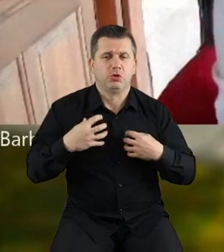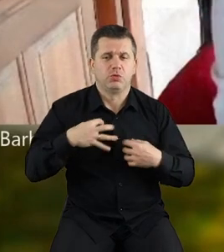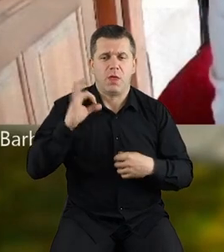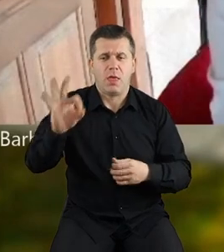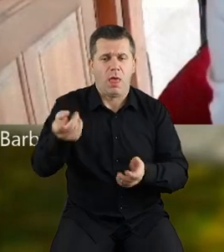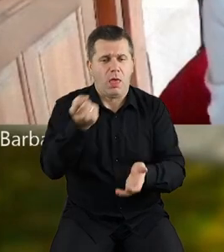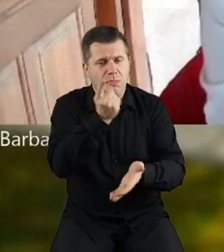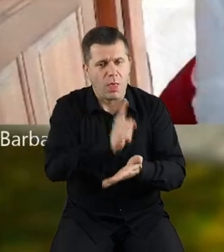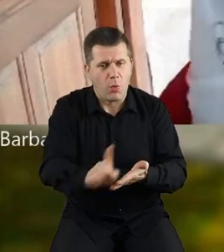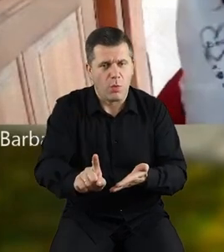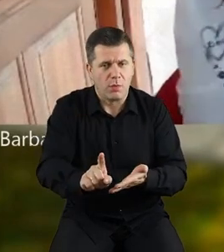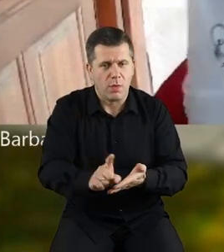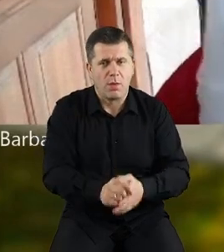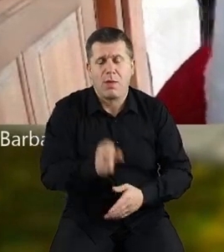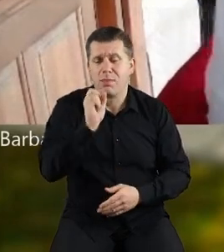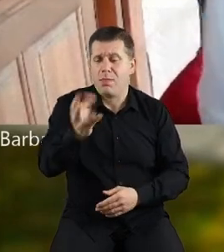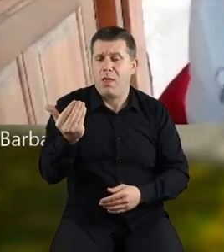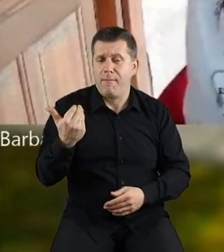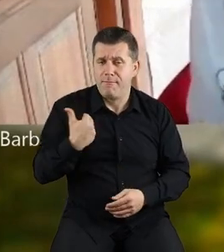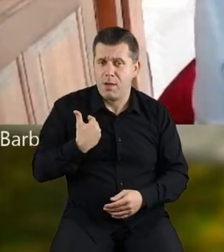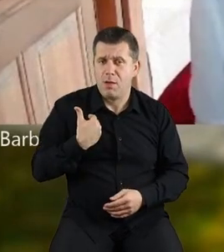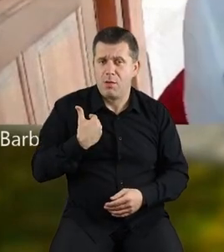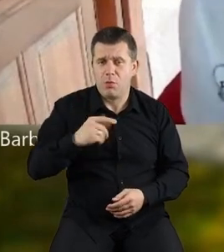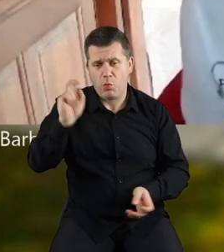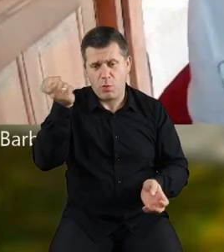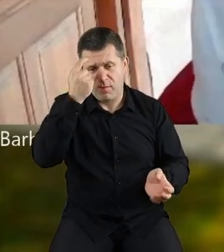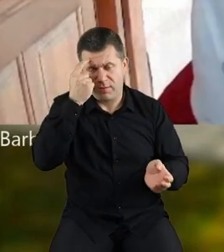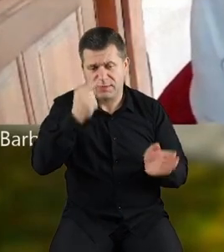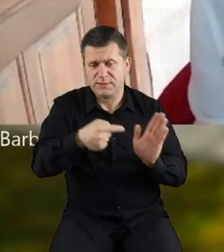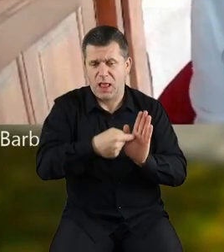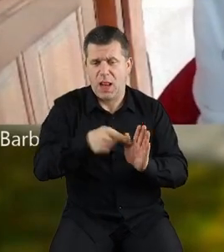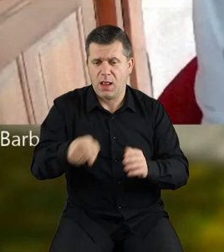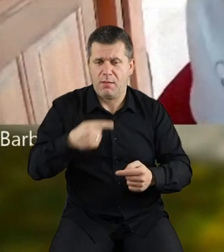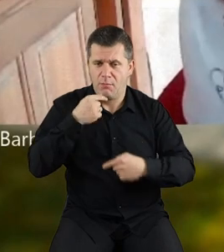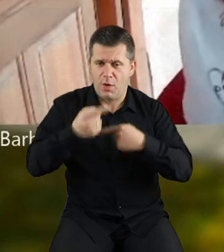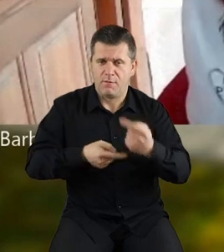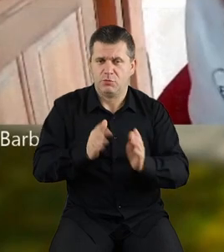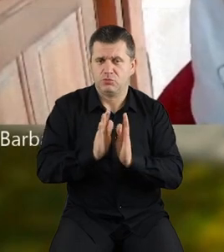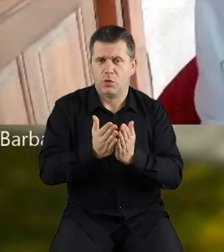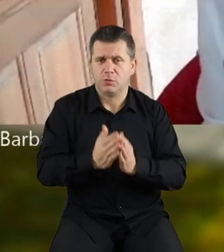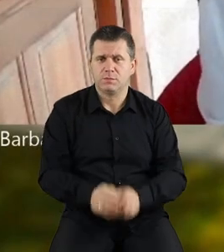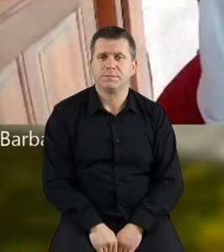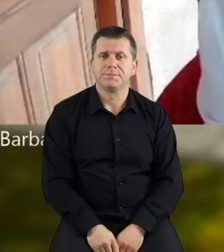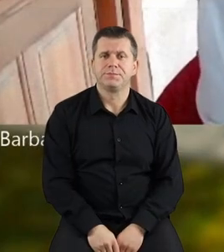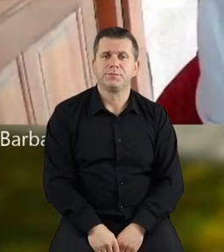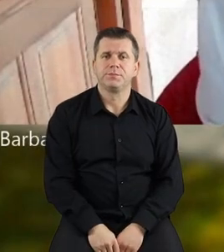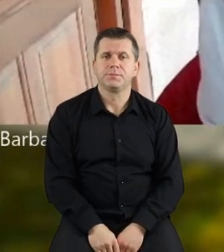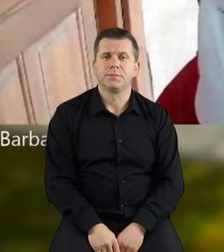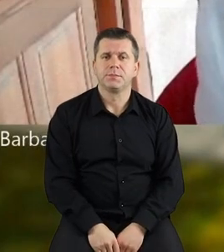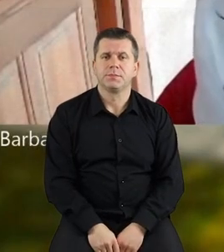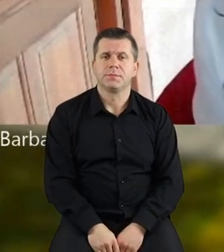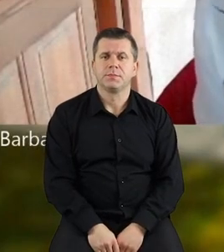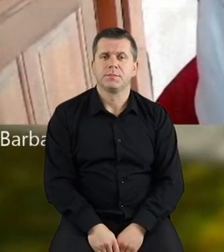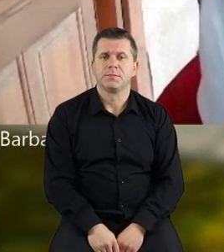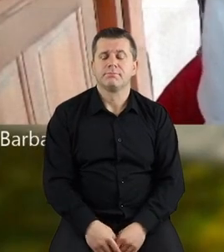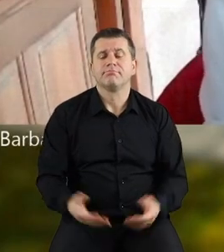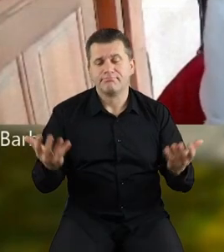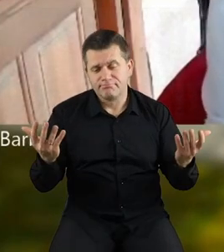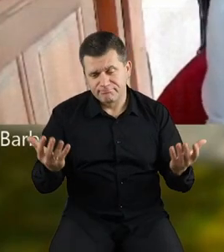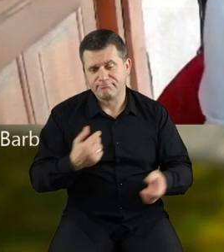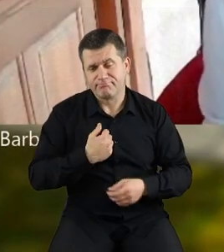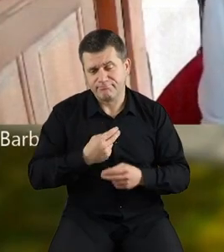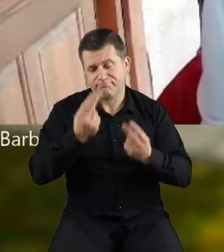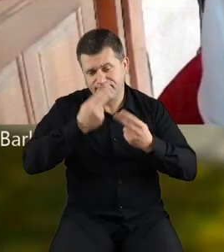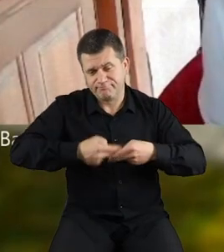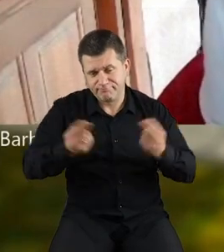życiu jej się nie udało, i taki był chyba główny zamysł powieści. Więc